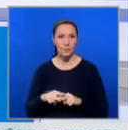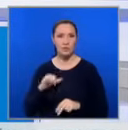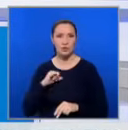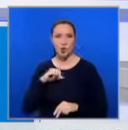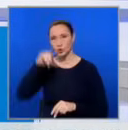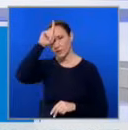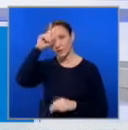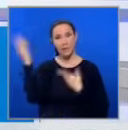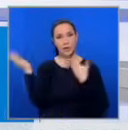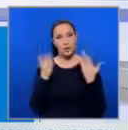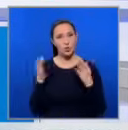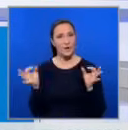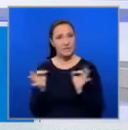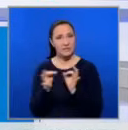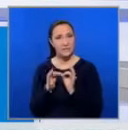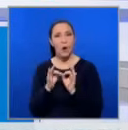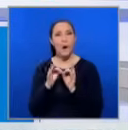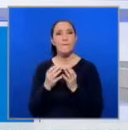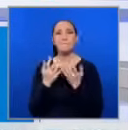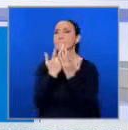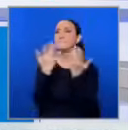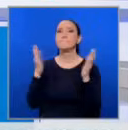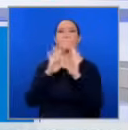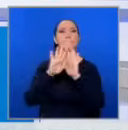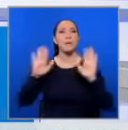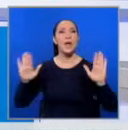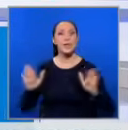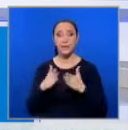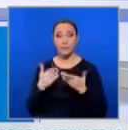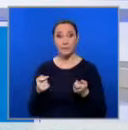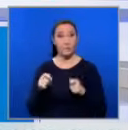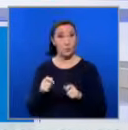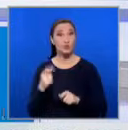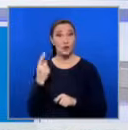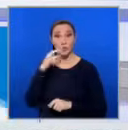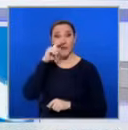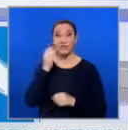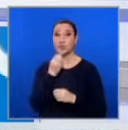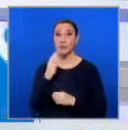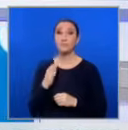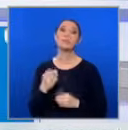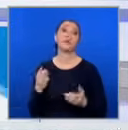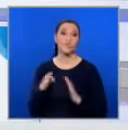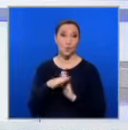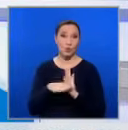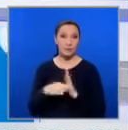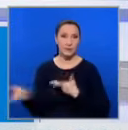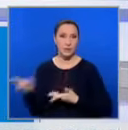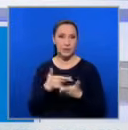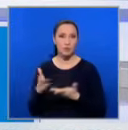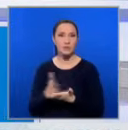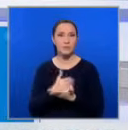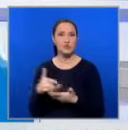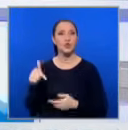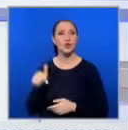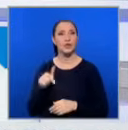Международният Софийски литературен фестивал и панаирът на Крингата приключиха с едно от най-значимите събития в рамките на програмата – дискусията между Георги